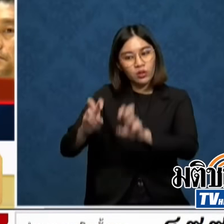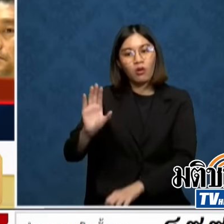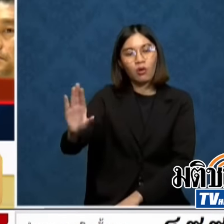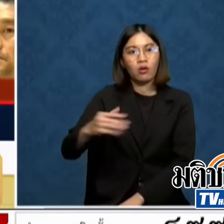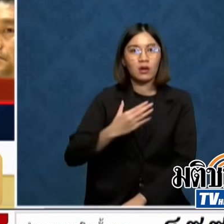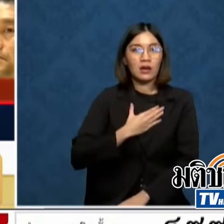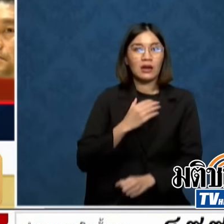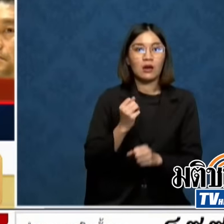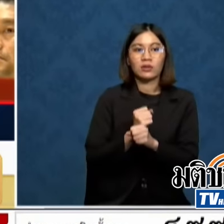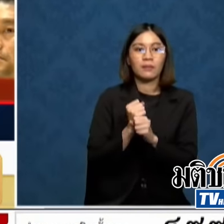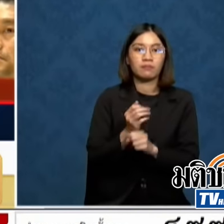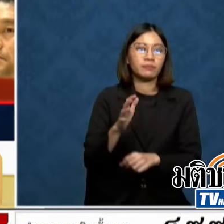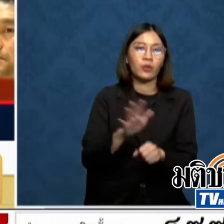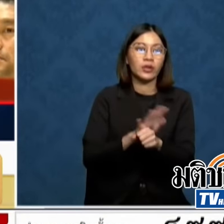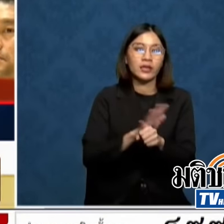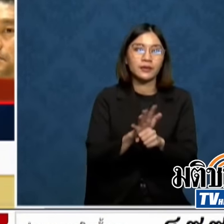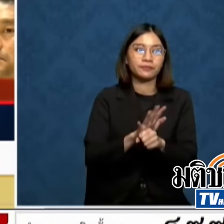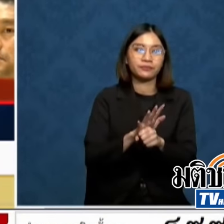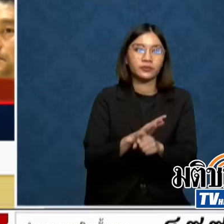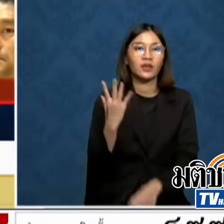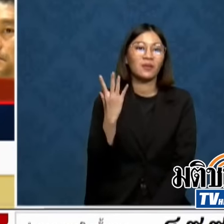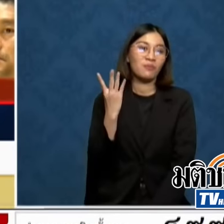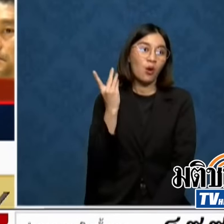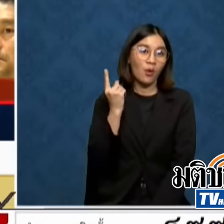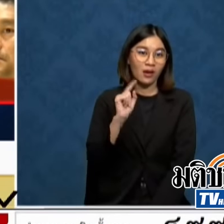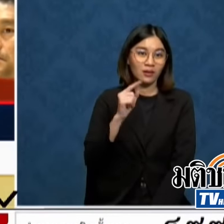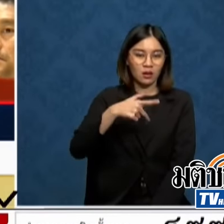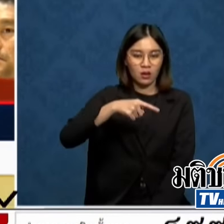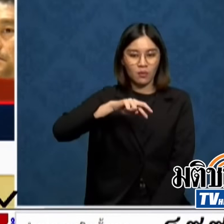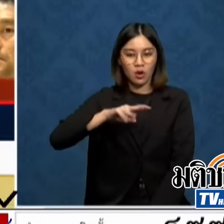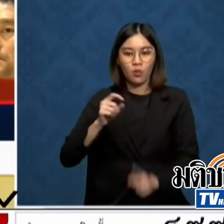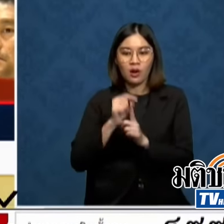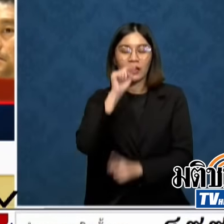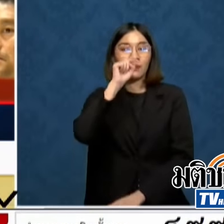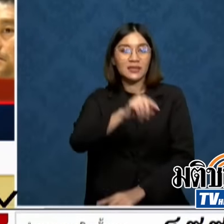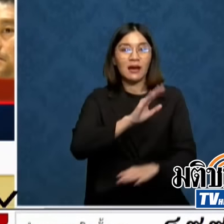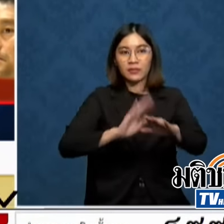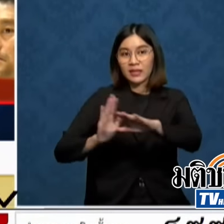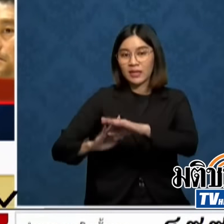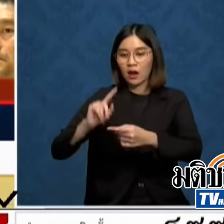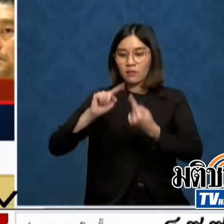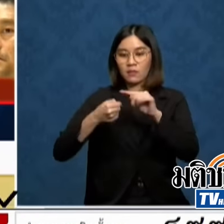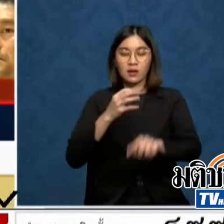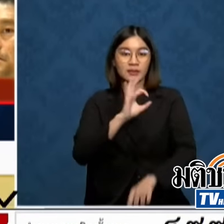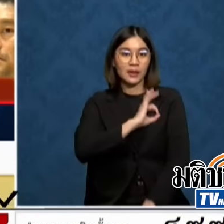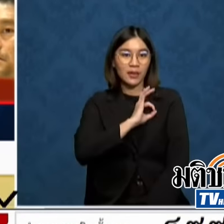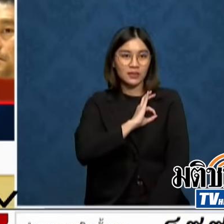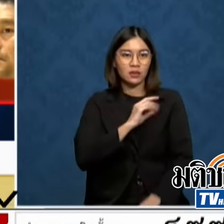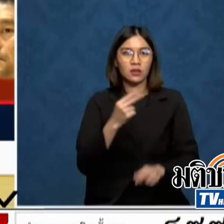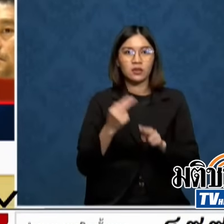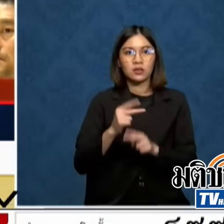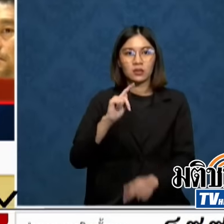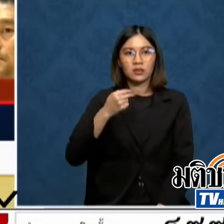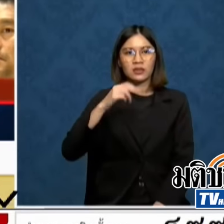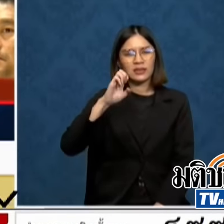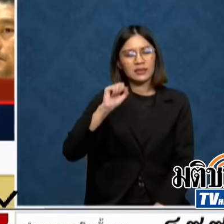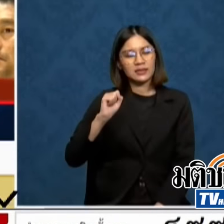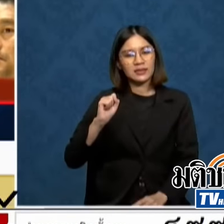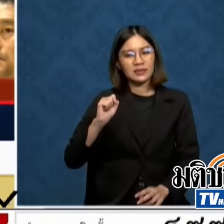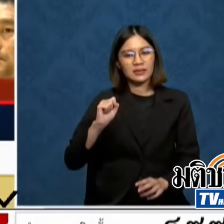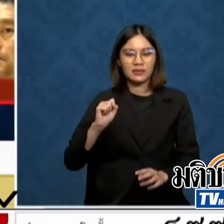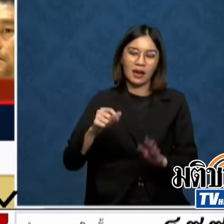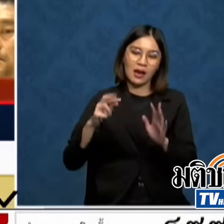ราทำได้แค่นี้เมื่อวานมีพรบ.คำสั่งเรียกเข้าเพื่อนสมาชิกท่านทิศรัตน์เลาหะพล